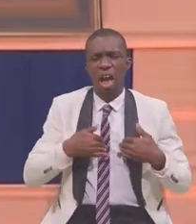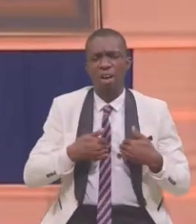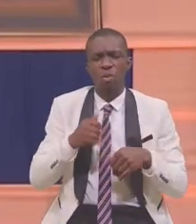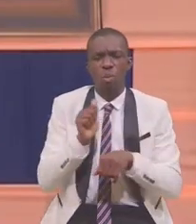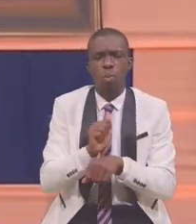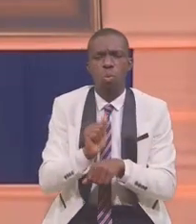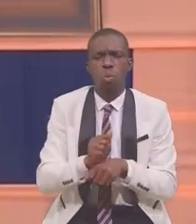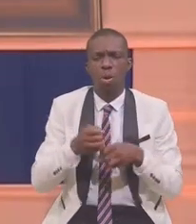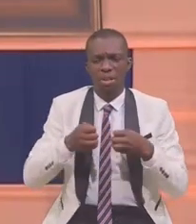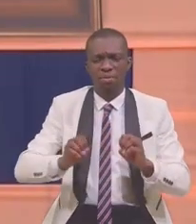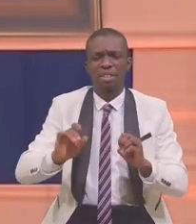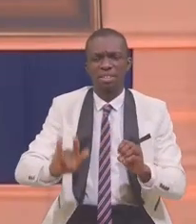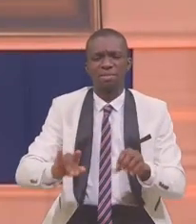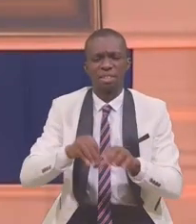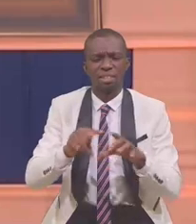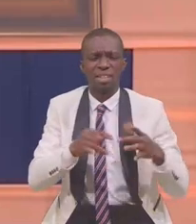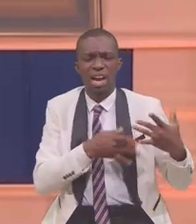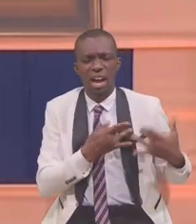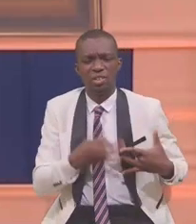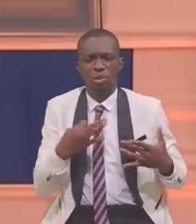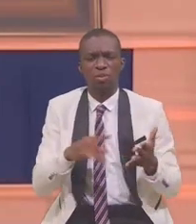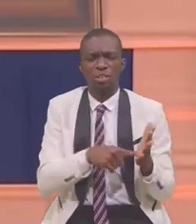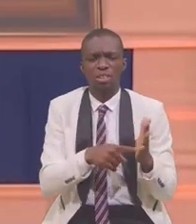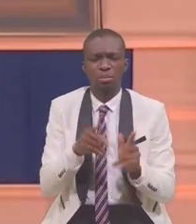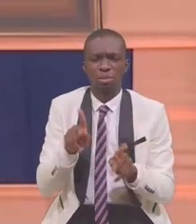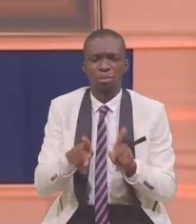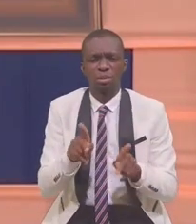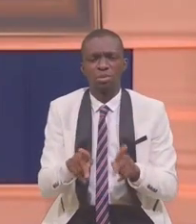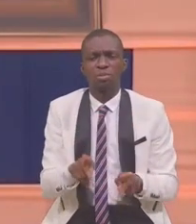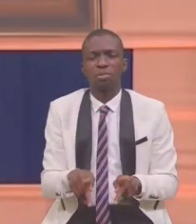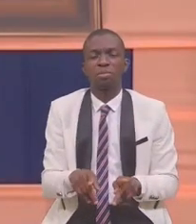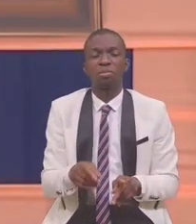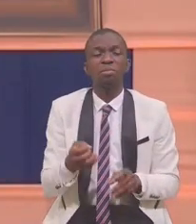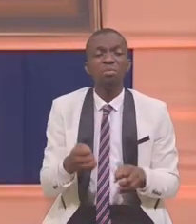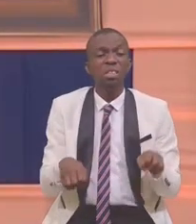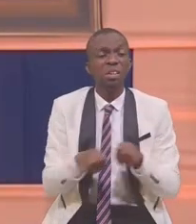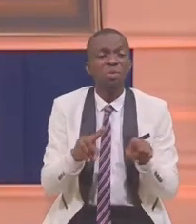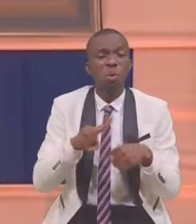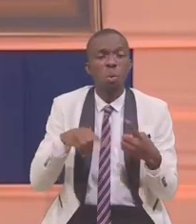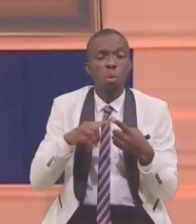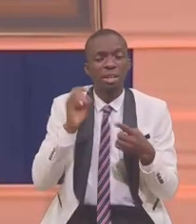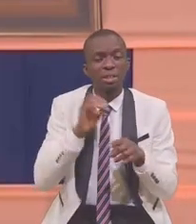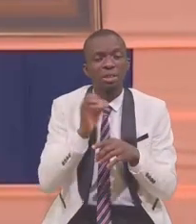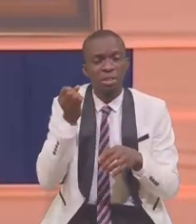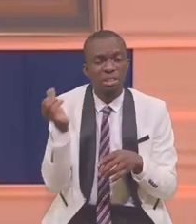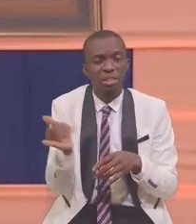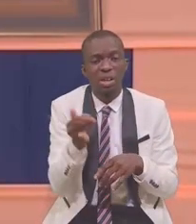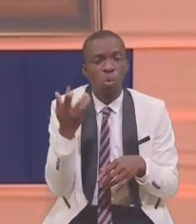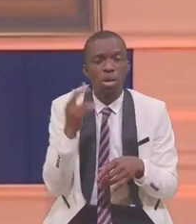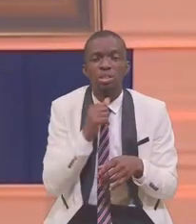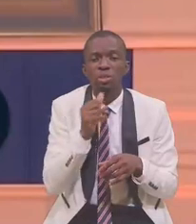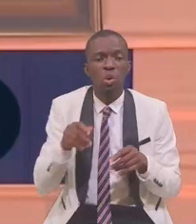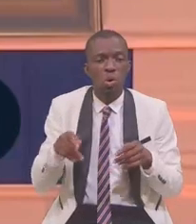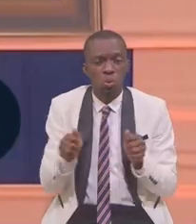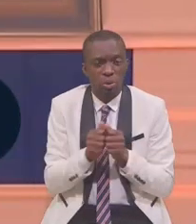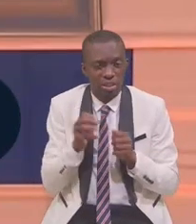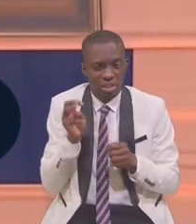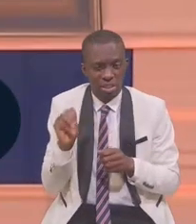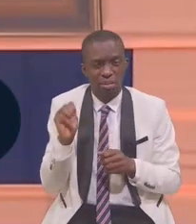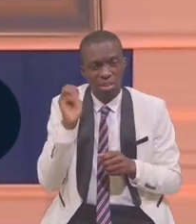efficacement dans le cœur de ces gens. Il pouvait les regarder, quoi qu'il ne soit pas physiquement avec eux. Il connaît tout. Il dit qu'ils ne sont pas du